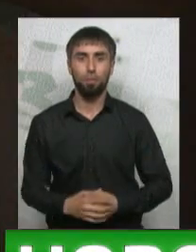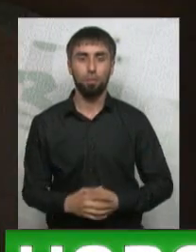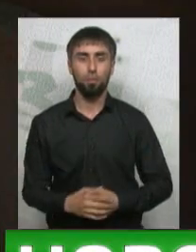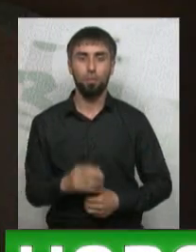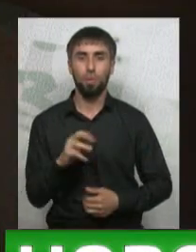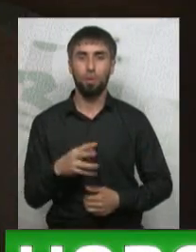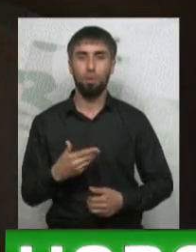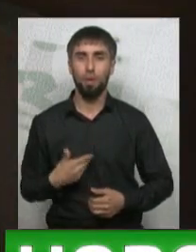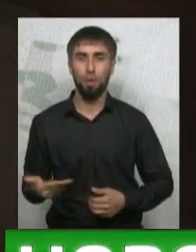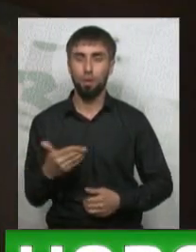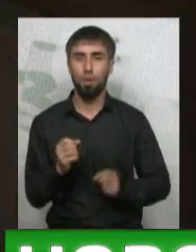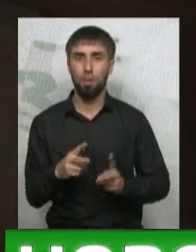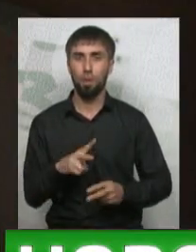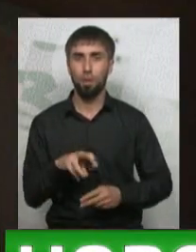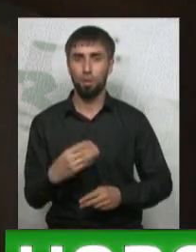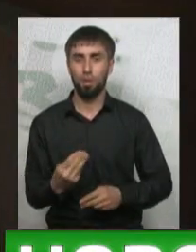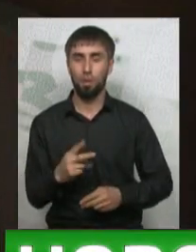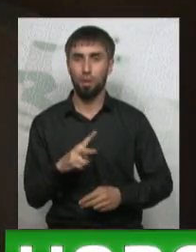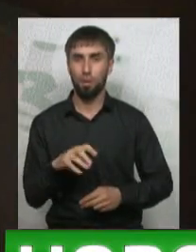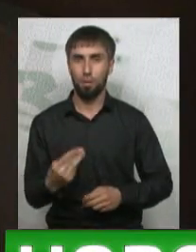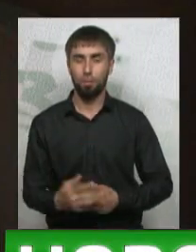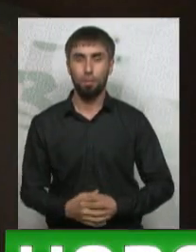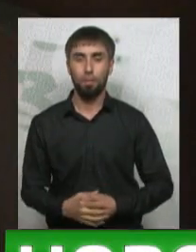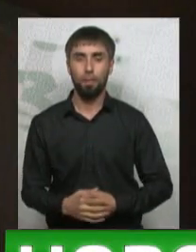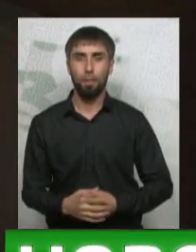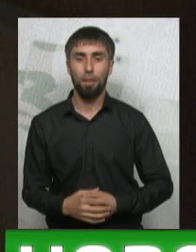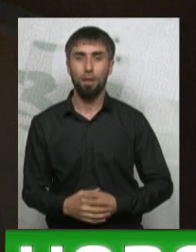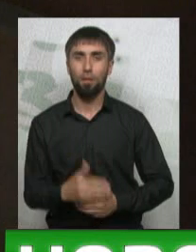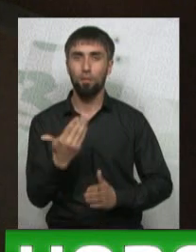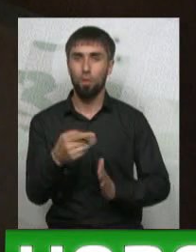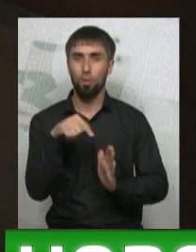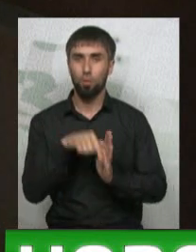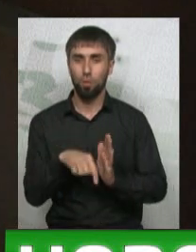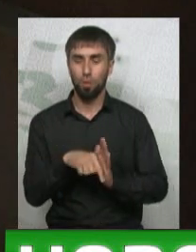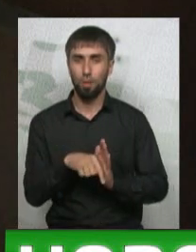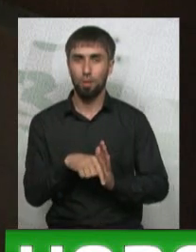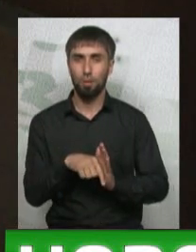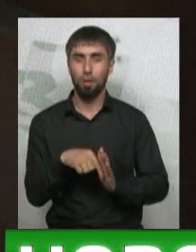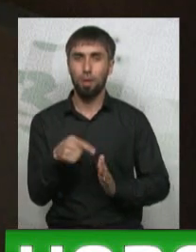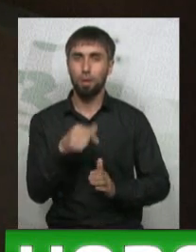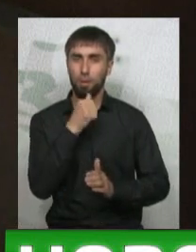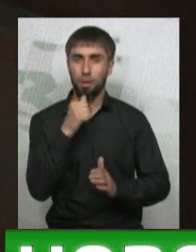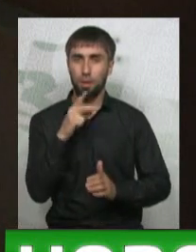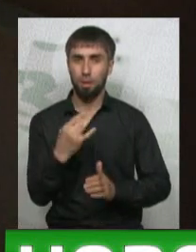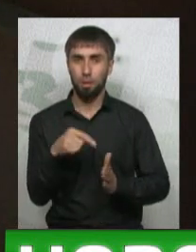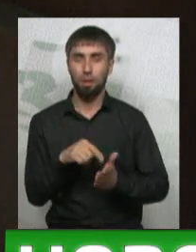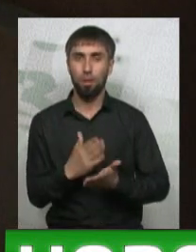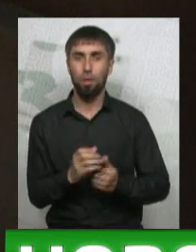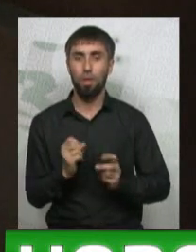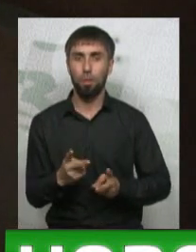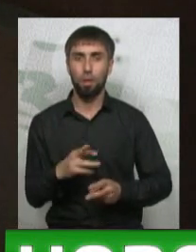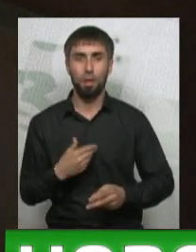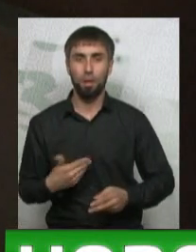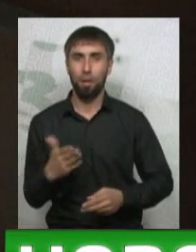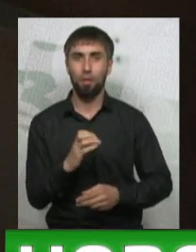Чем для нас опасен клещ? Клещ в его внутренних органах, в его секрете есть опасные для